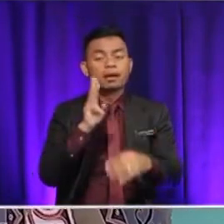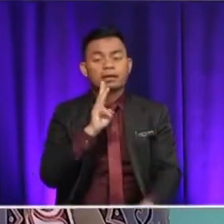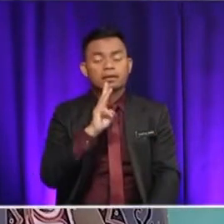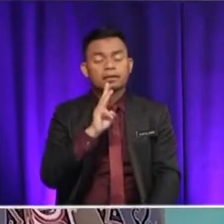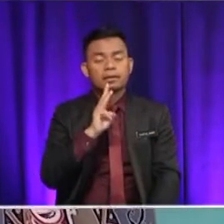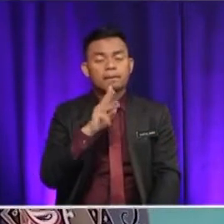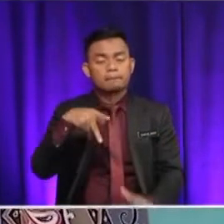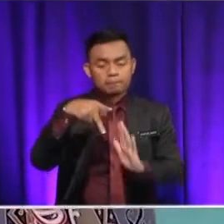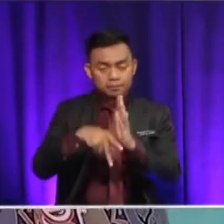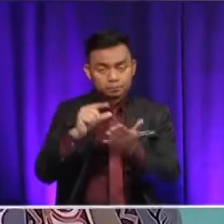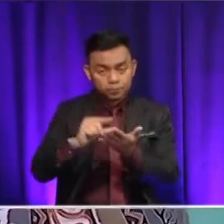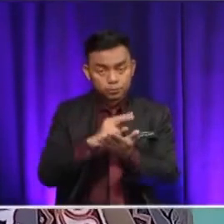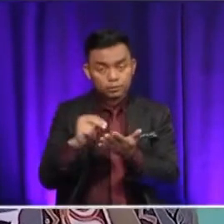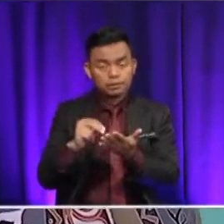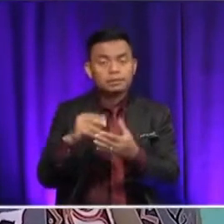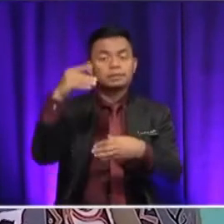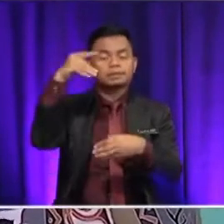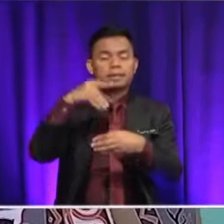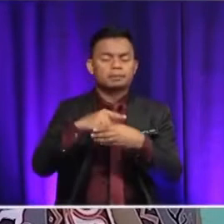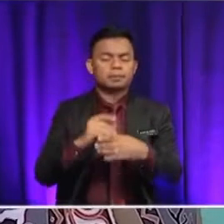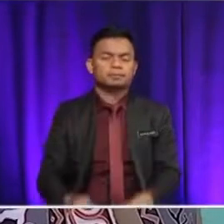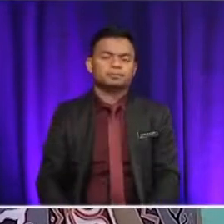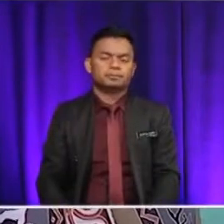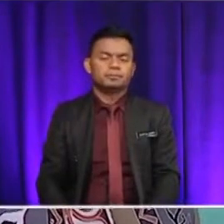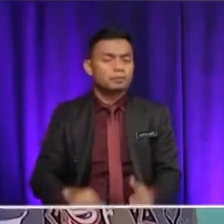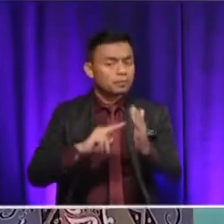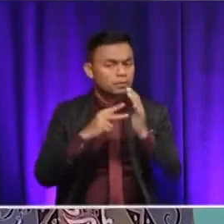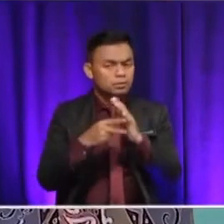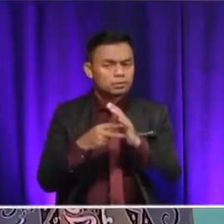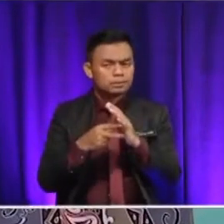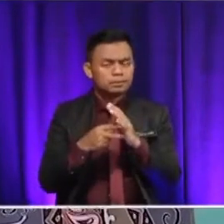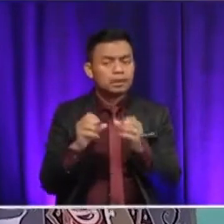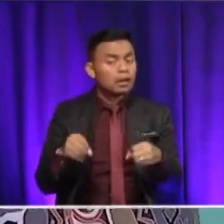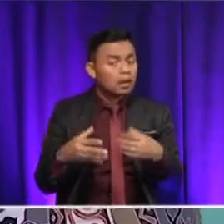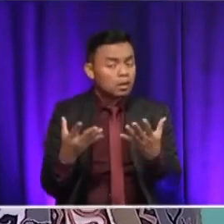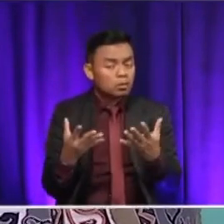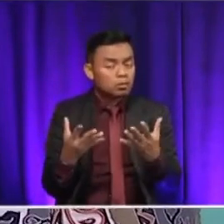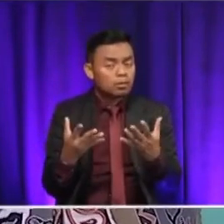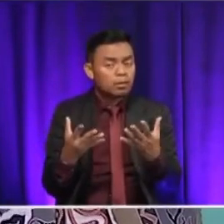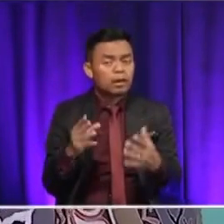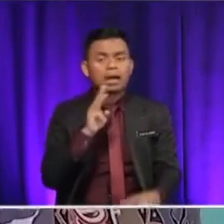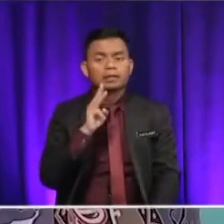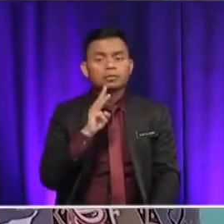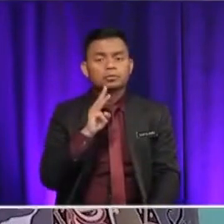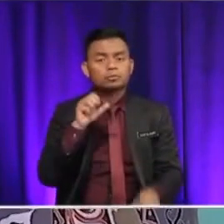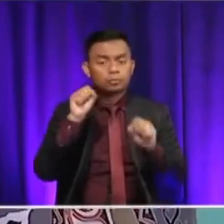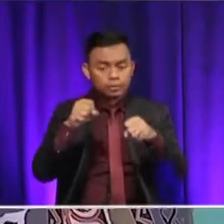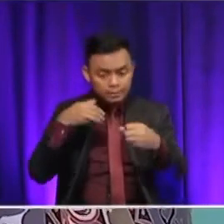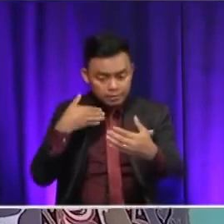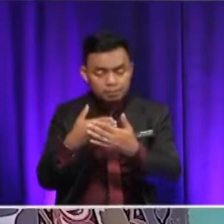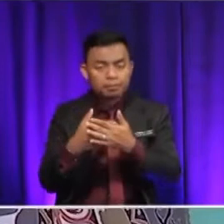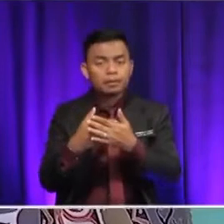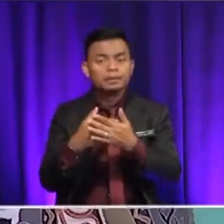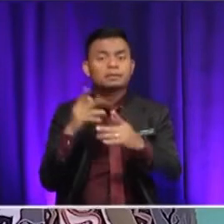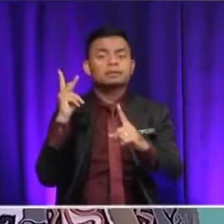air pengguna domestik ni macam mana bekalan air sampai ke kawasan kediaman kita. Kawasan kampung kita, kawasan